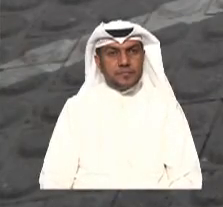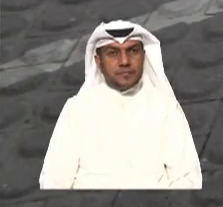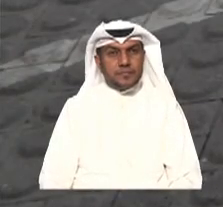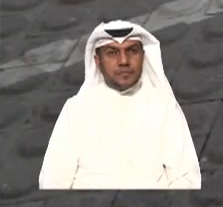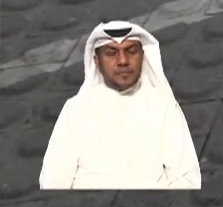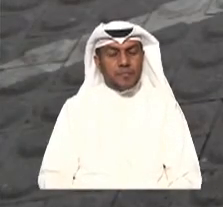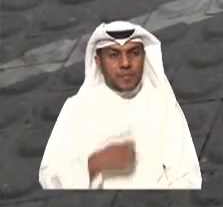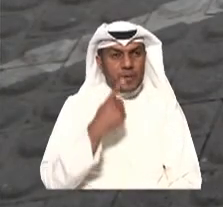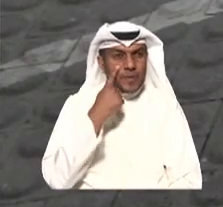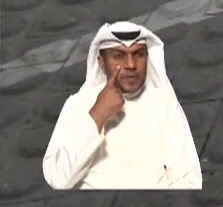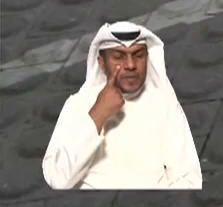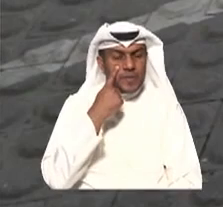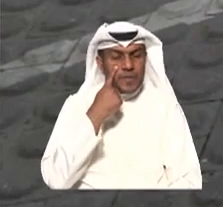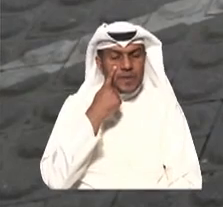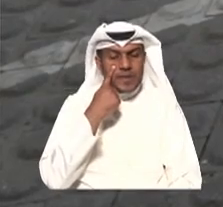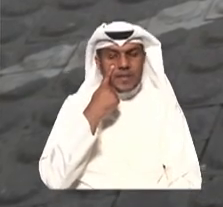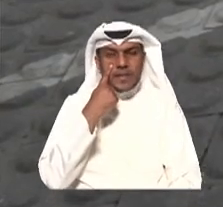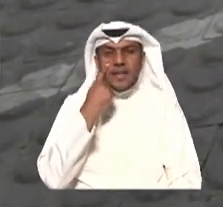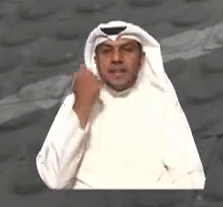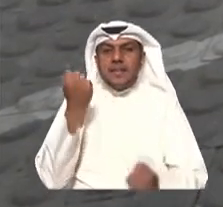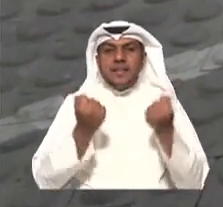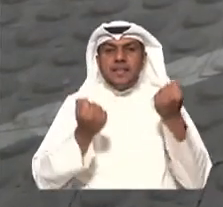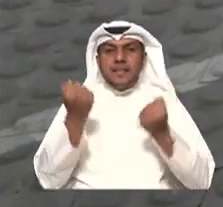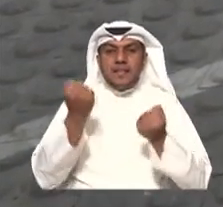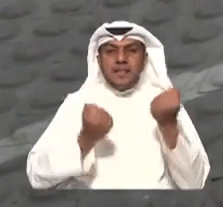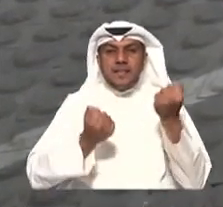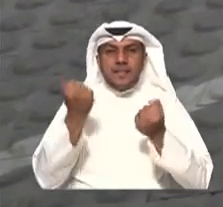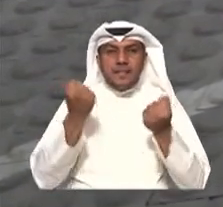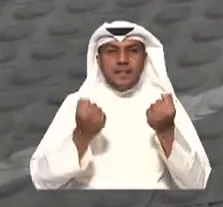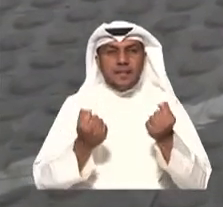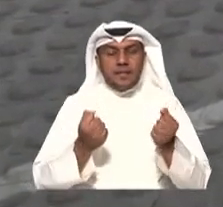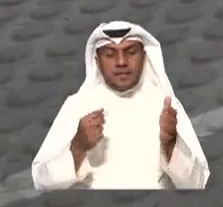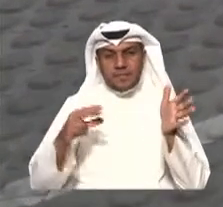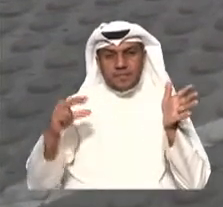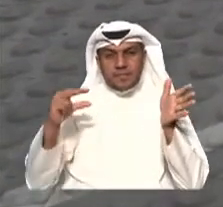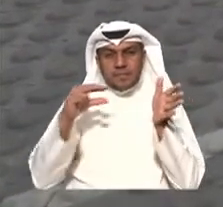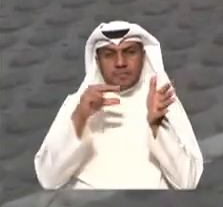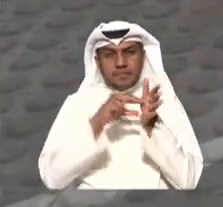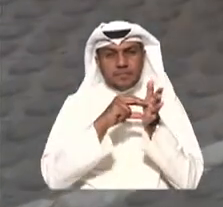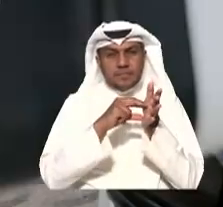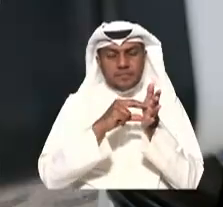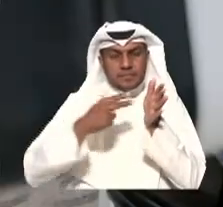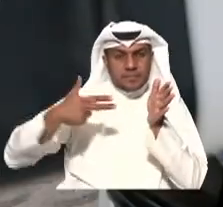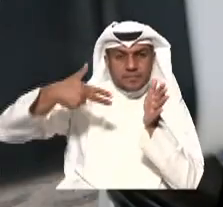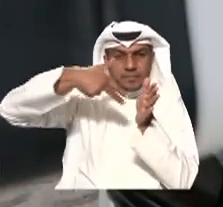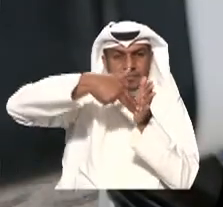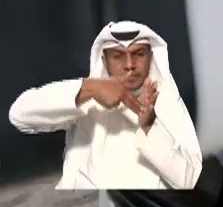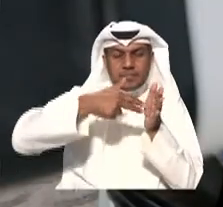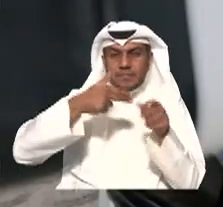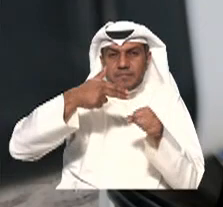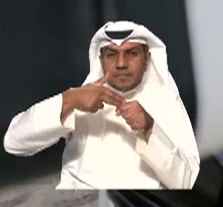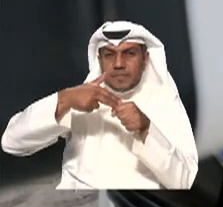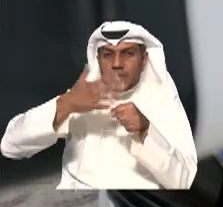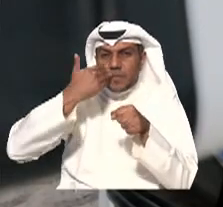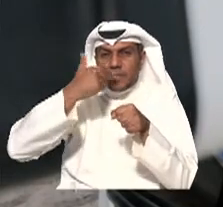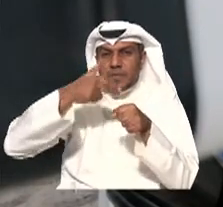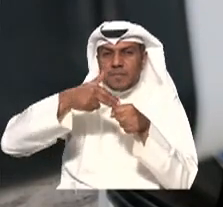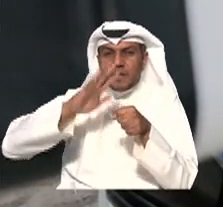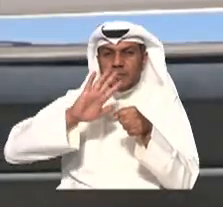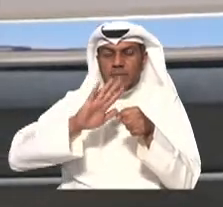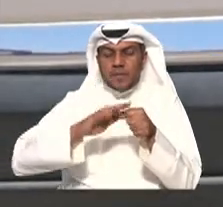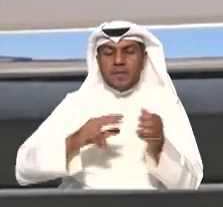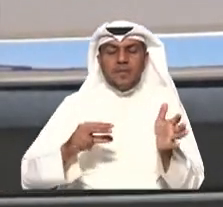مشروع تقنية المركبات الكهربائية يهدف إلى تقديم مقترحات ومناظير مستقبلية تختص بالسيارات الكهربائية